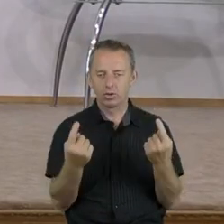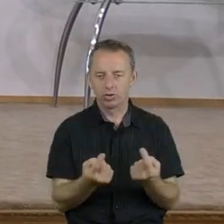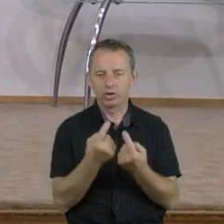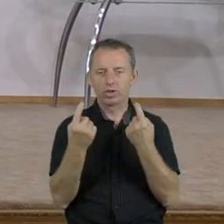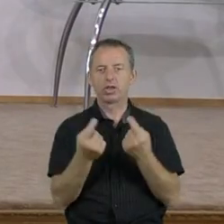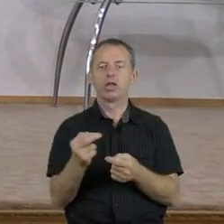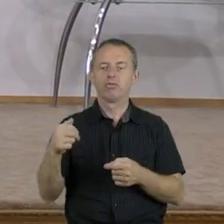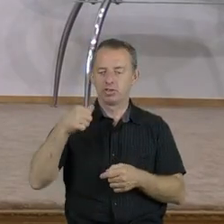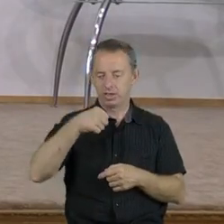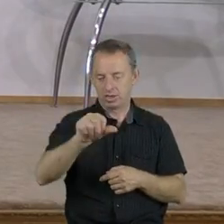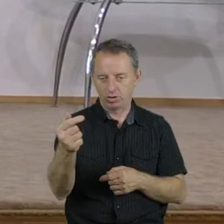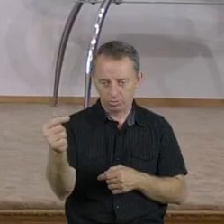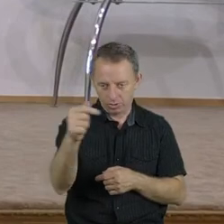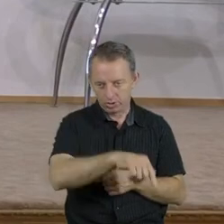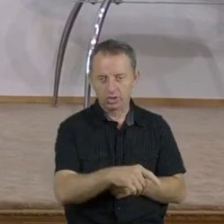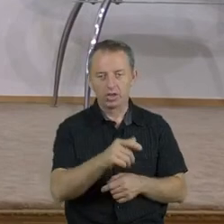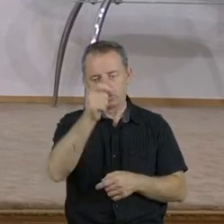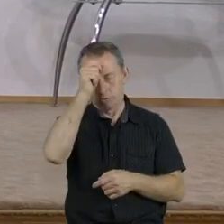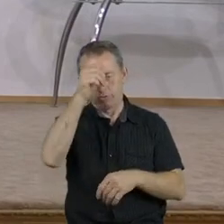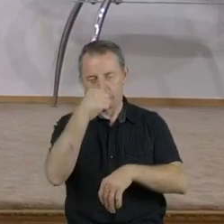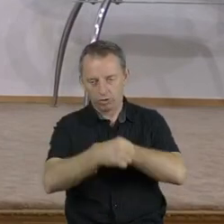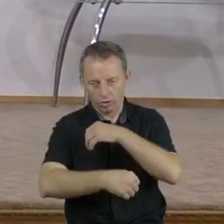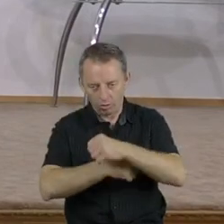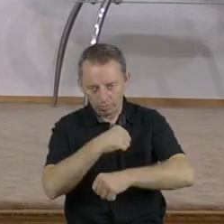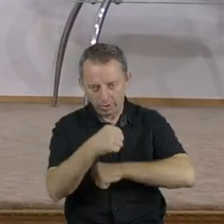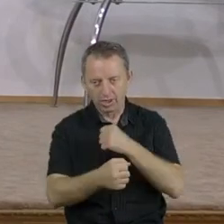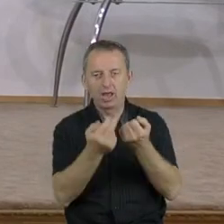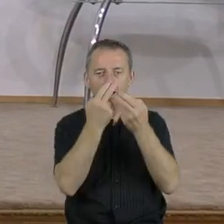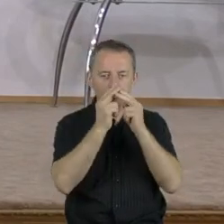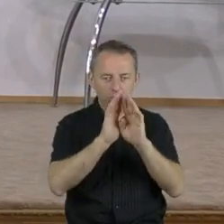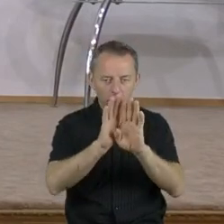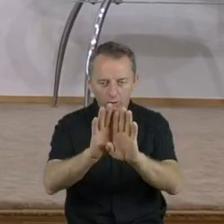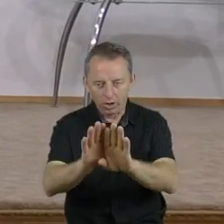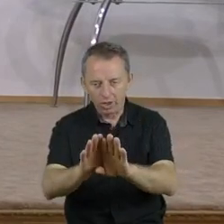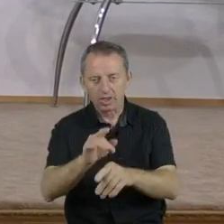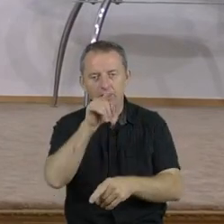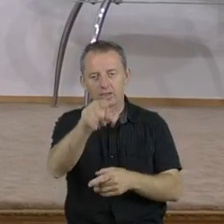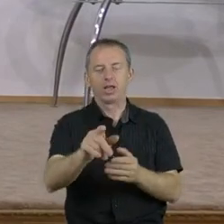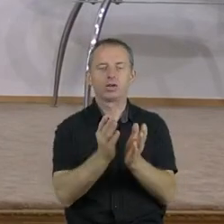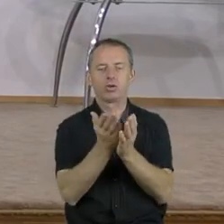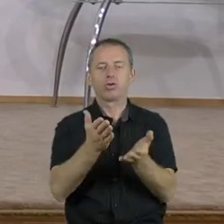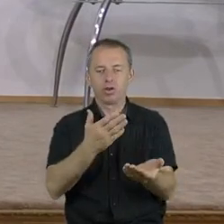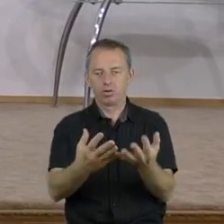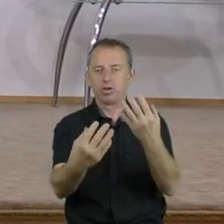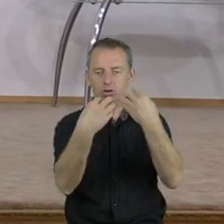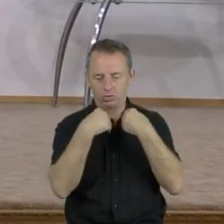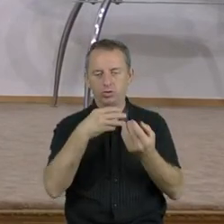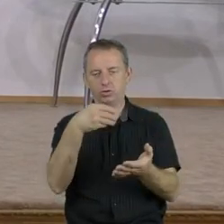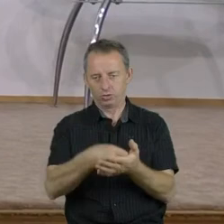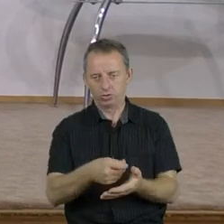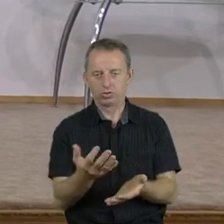tygodniu przychodzi człowiek do pracy i pokazuje, że taką fajną książkę zdobył.